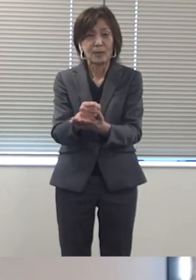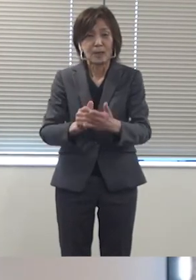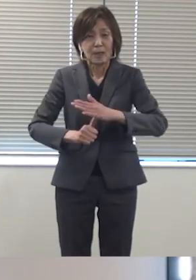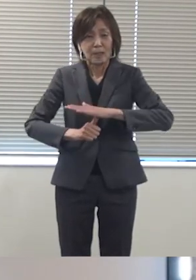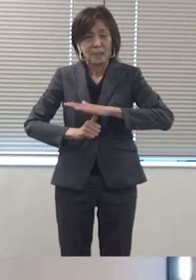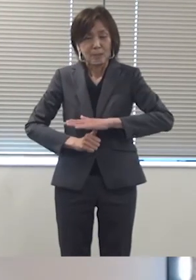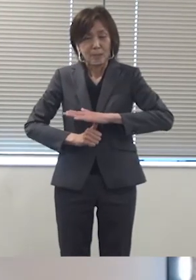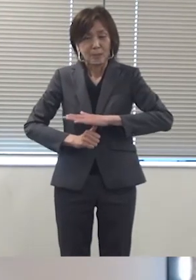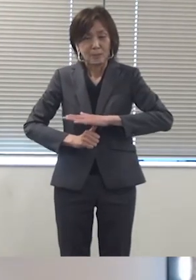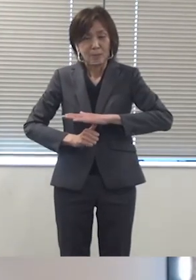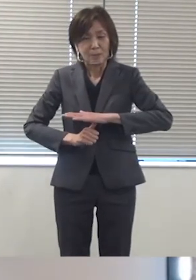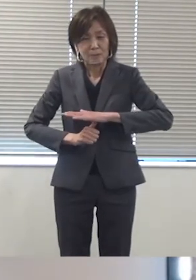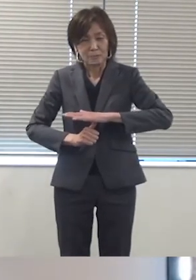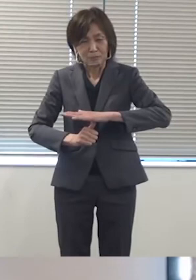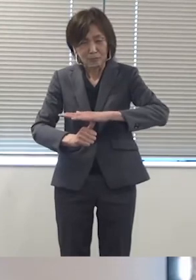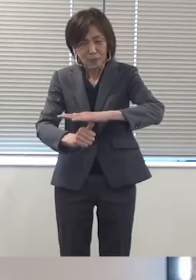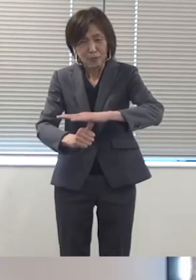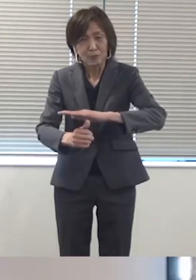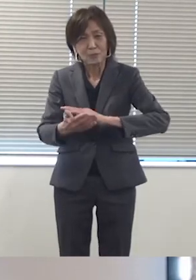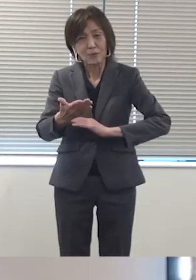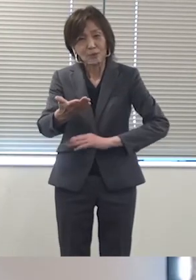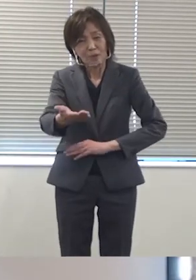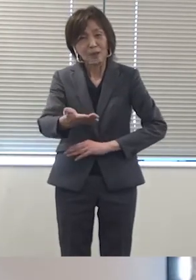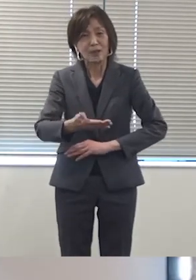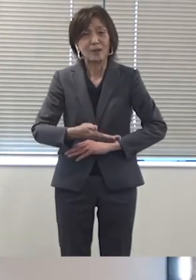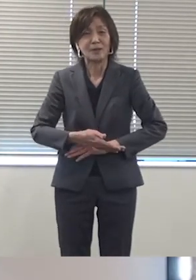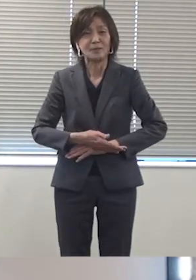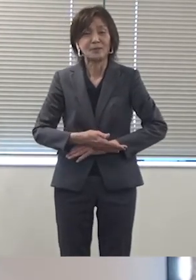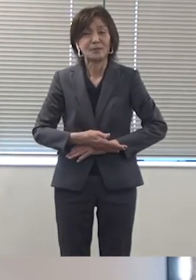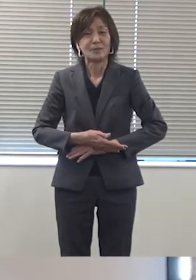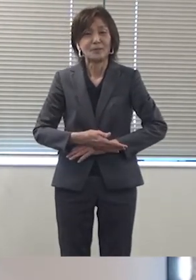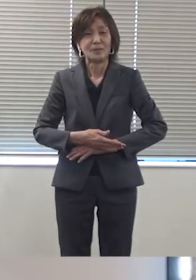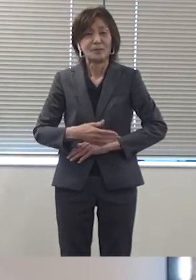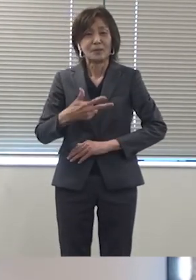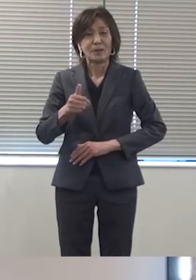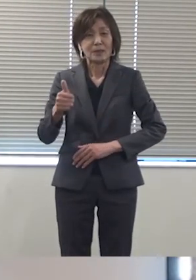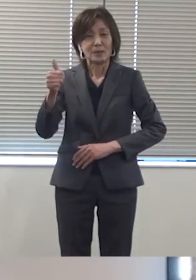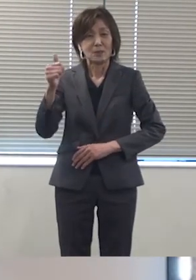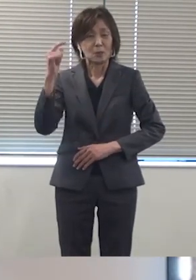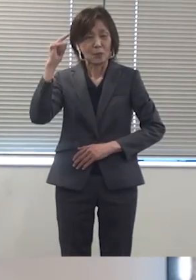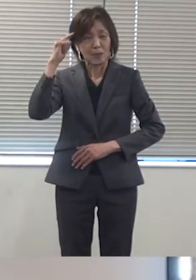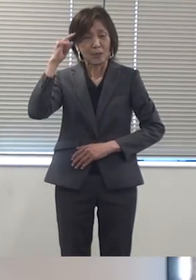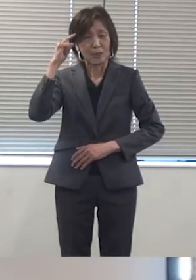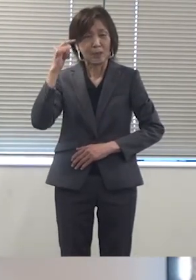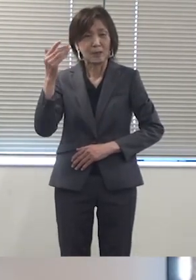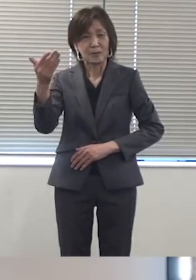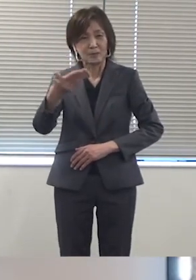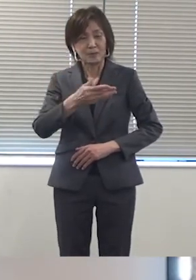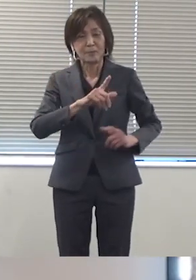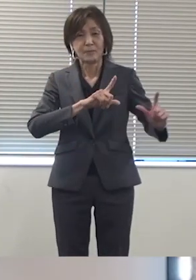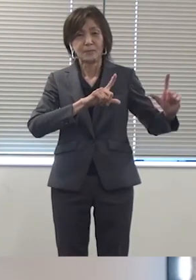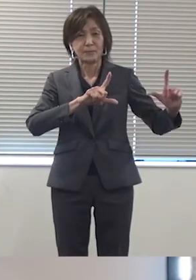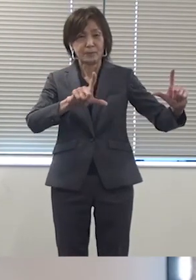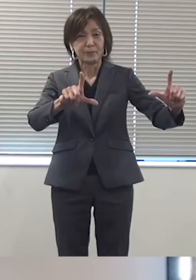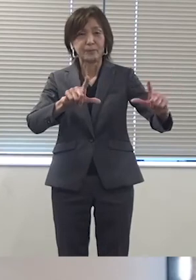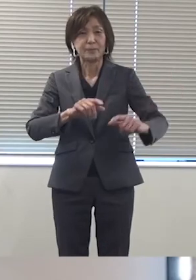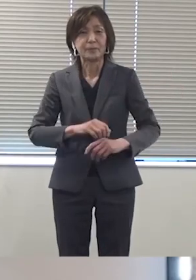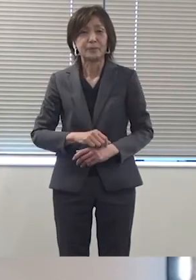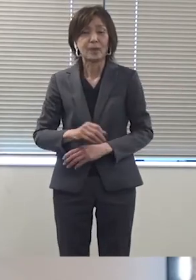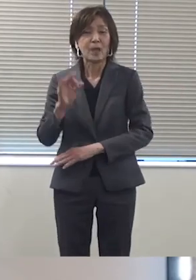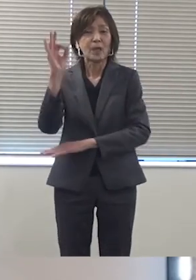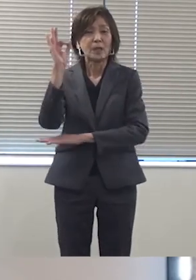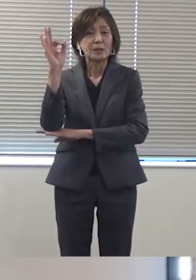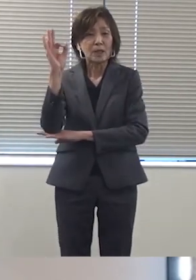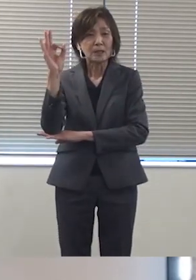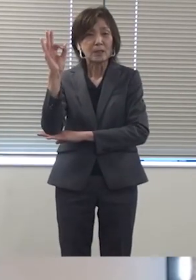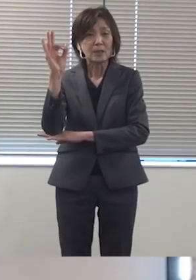財政の方から正確にちょっと報告してもらいますけれども、この5年間の財政健全化